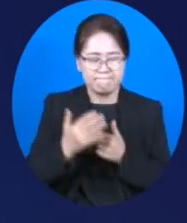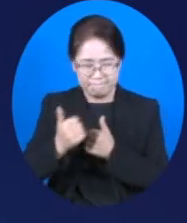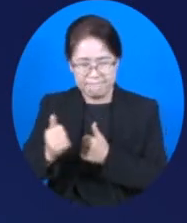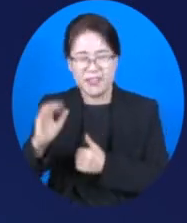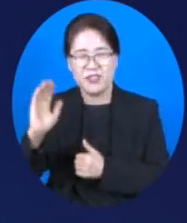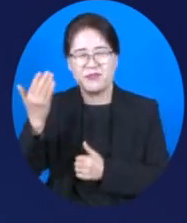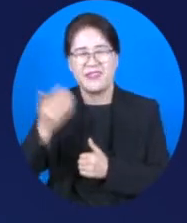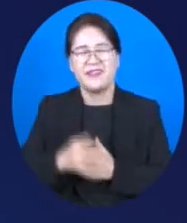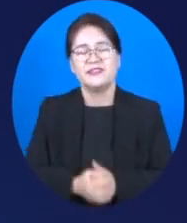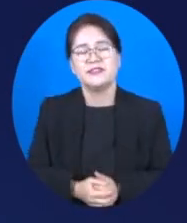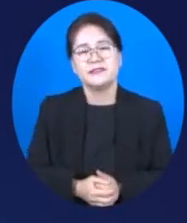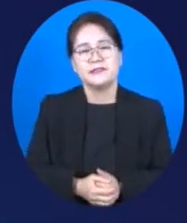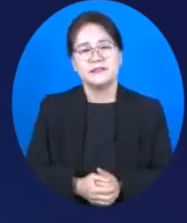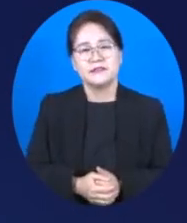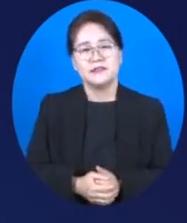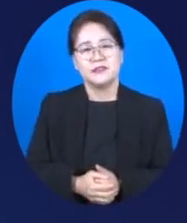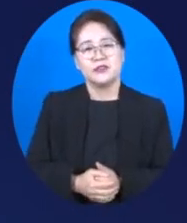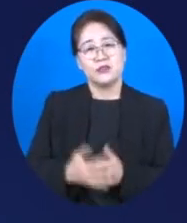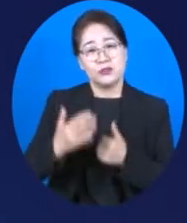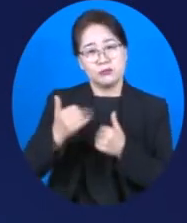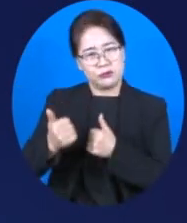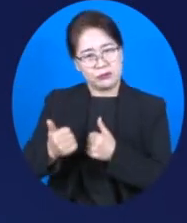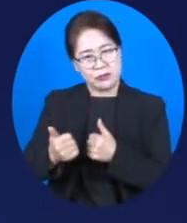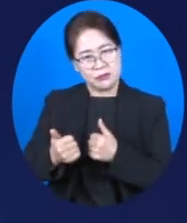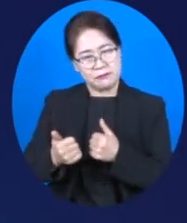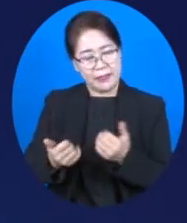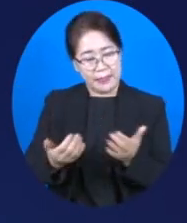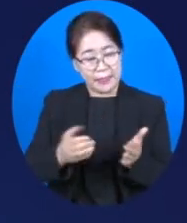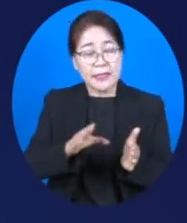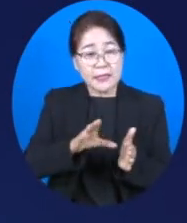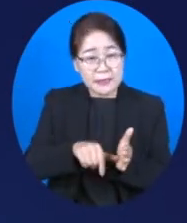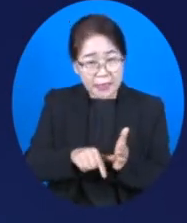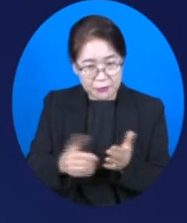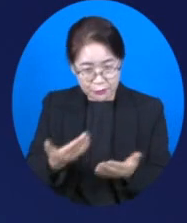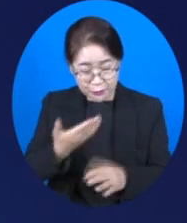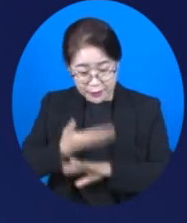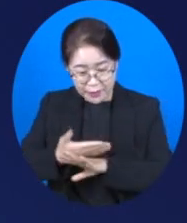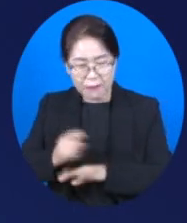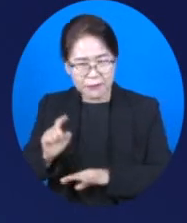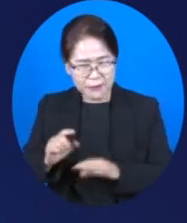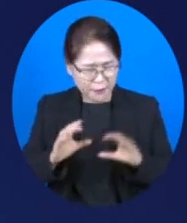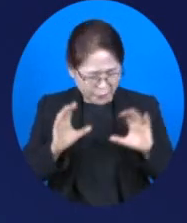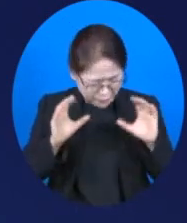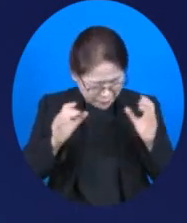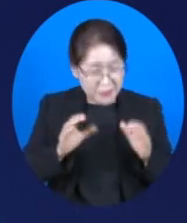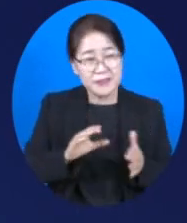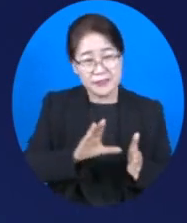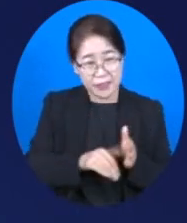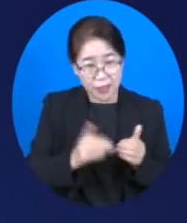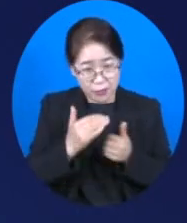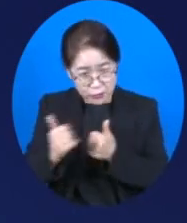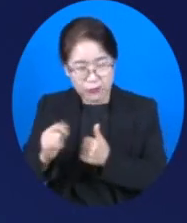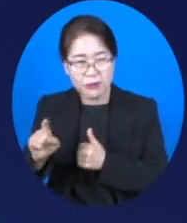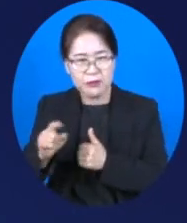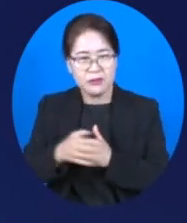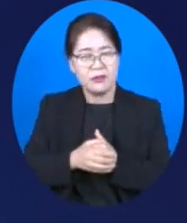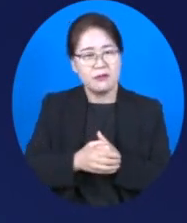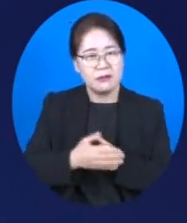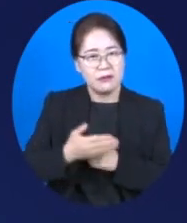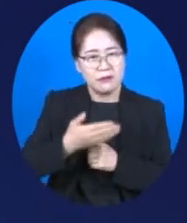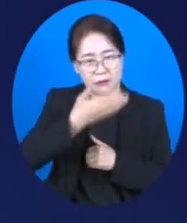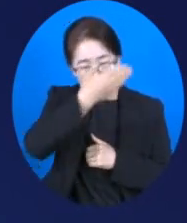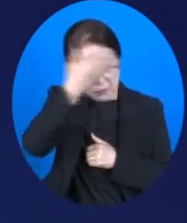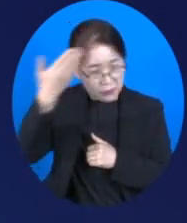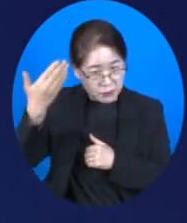하죠. 부르심의 시기도 마찬가지죠. 어떤 사람은 어릴 때의 부르심을 받기도 하고, 어떤 사람은